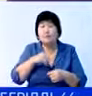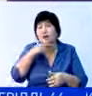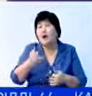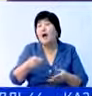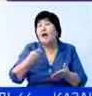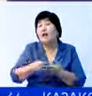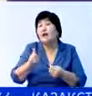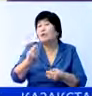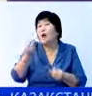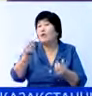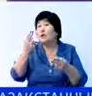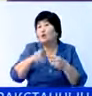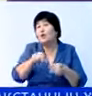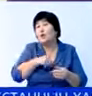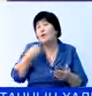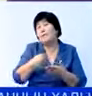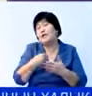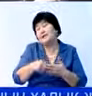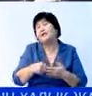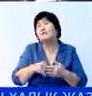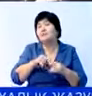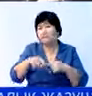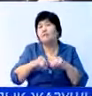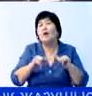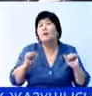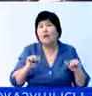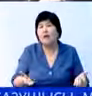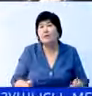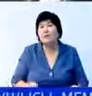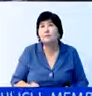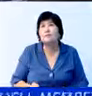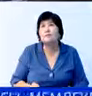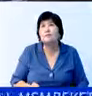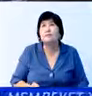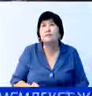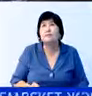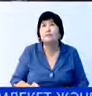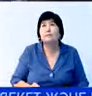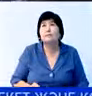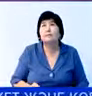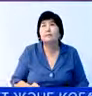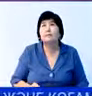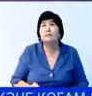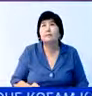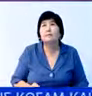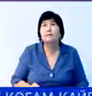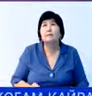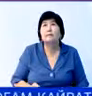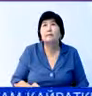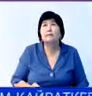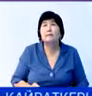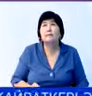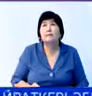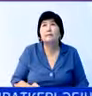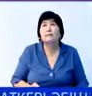ақшаны жоғалтпайды, ол өз бизнесін дамыта алады. Казахстан в целях ДЧП совместно с отраслевыми государственными органами разработал 10